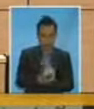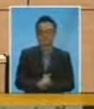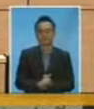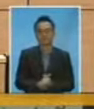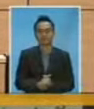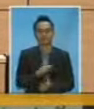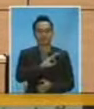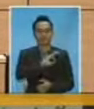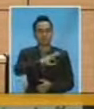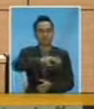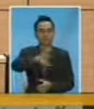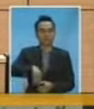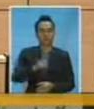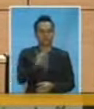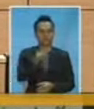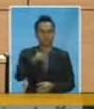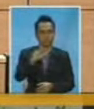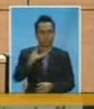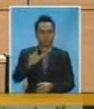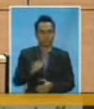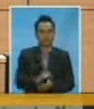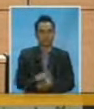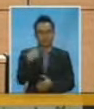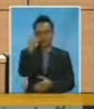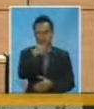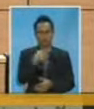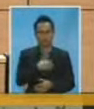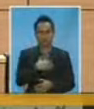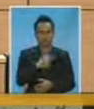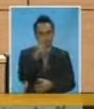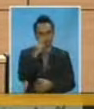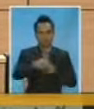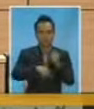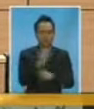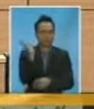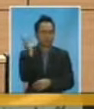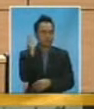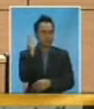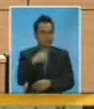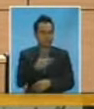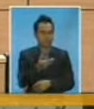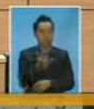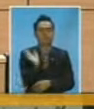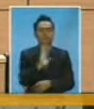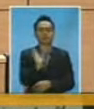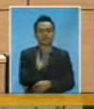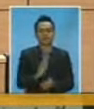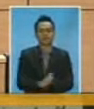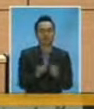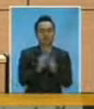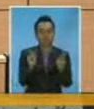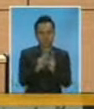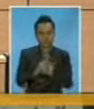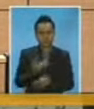จากนี้ยังมีข้อถกเถียงนะครับว่าพรบ.ประกอบรัฐธรรมนูญว่าด้วยศาลรัฐธรรมนูญและวิธีพิจารณาของศาลเนี่ยจะเขียนให้ครอบคลุม